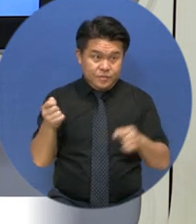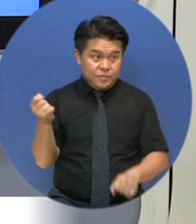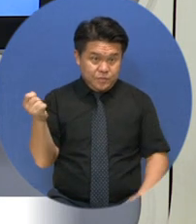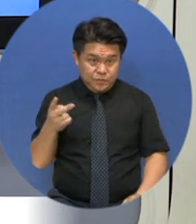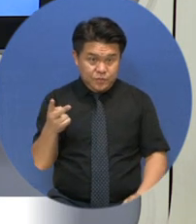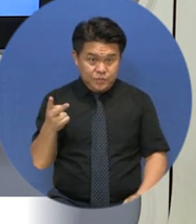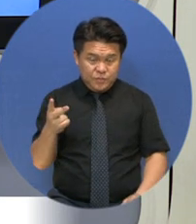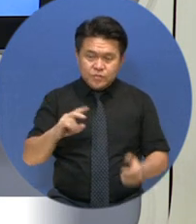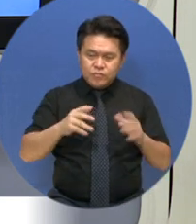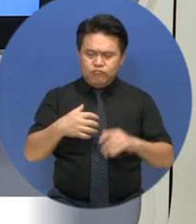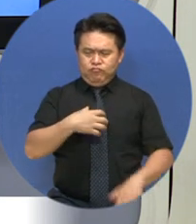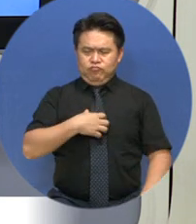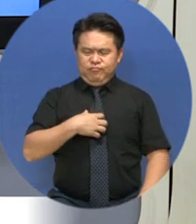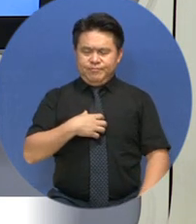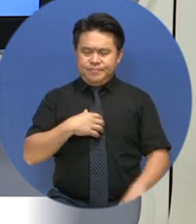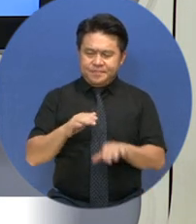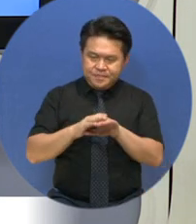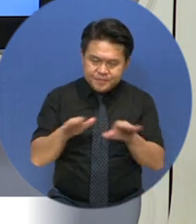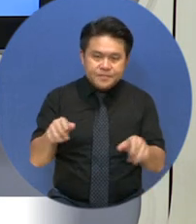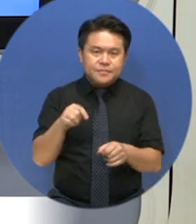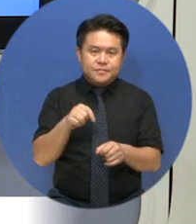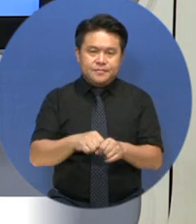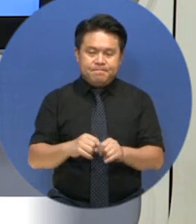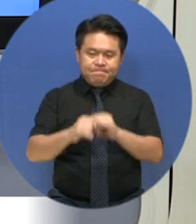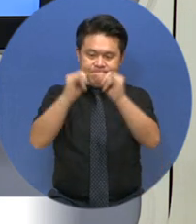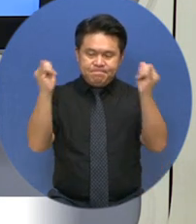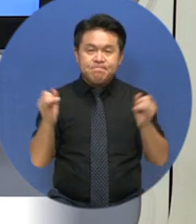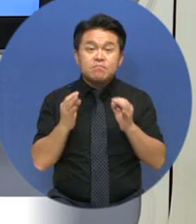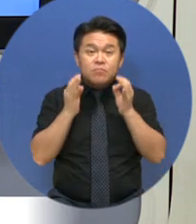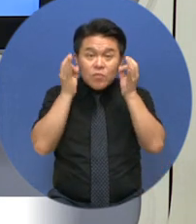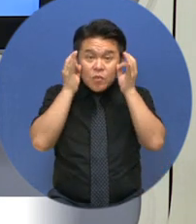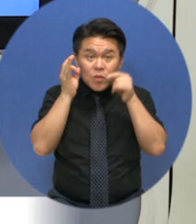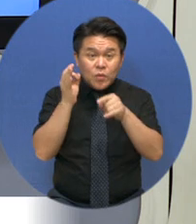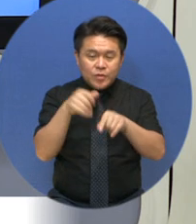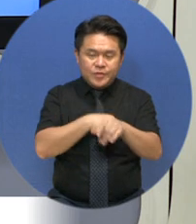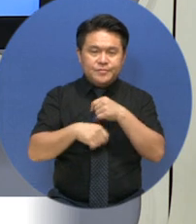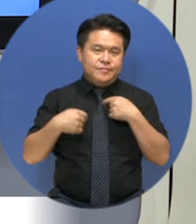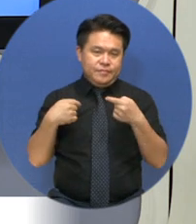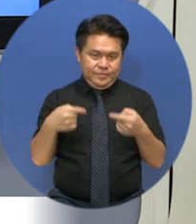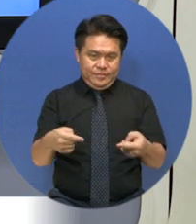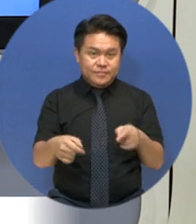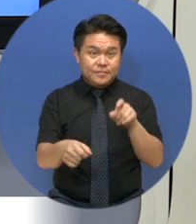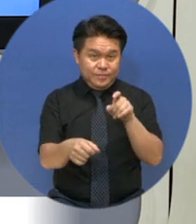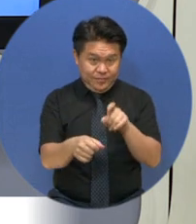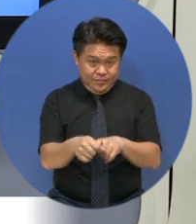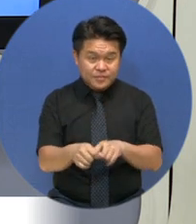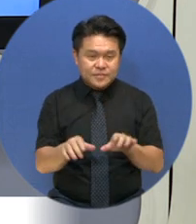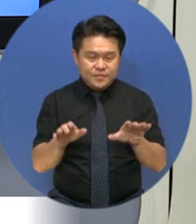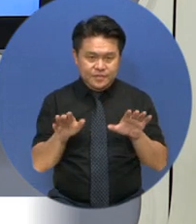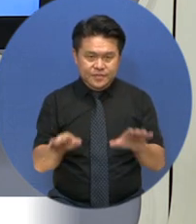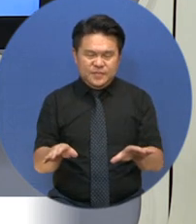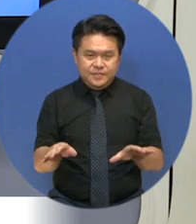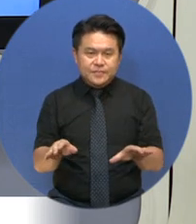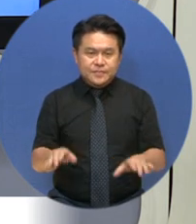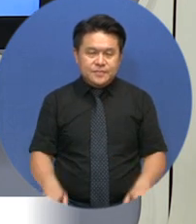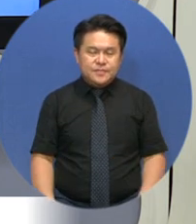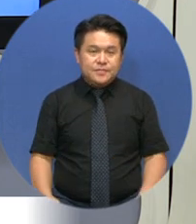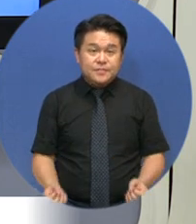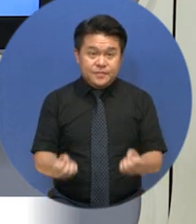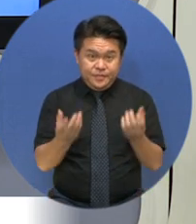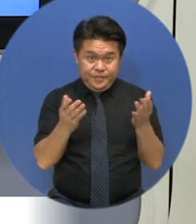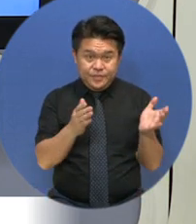국가적 위기 상황을 극복하기 위한 사회적 노력에 적극 동참하기 위해 이번 기부 캠페인을